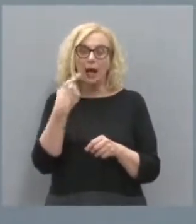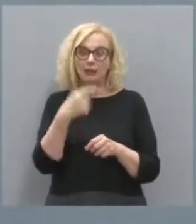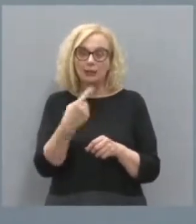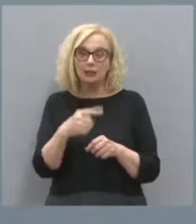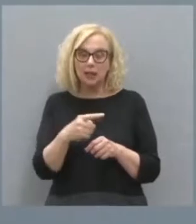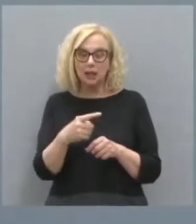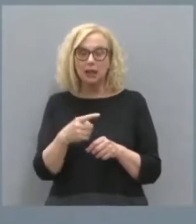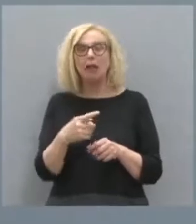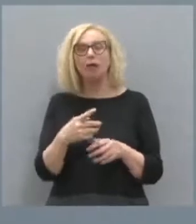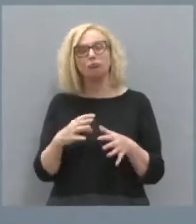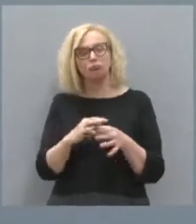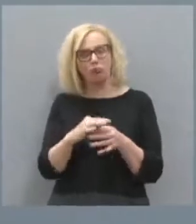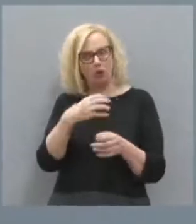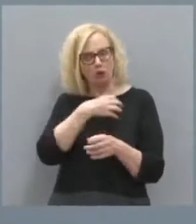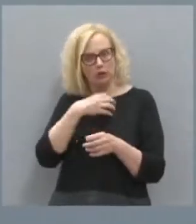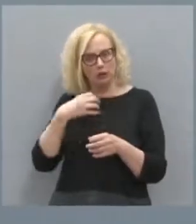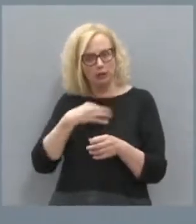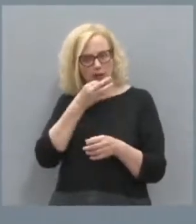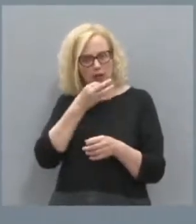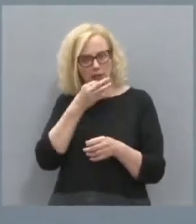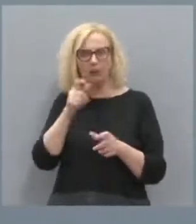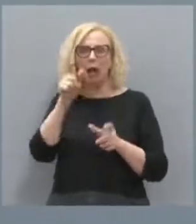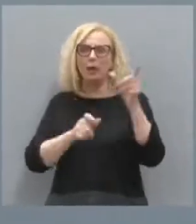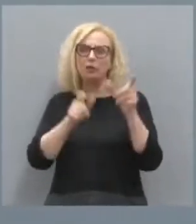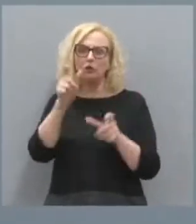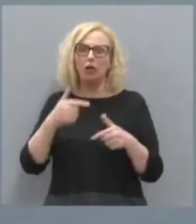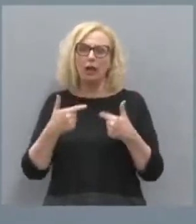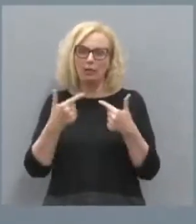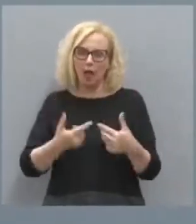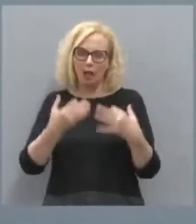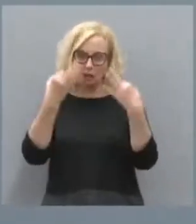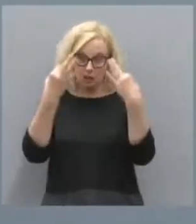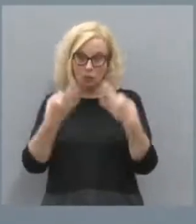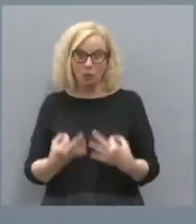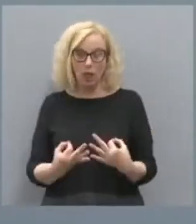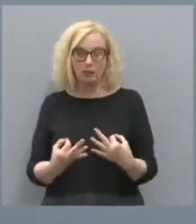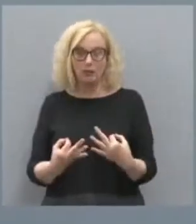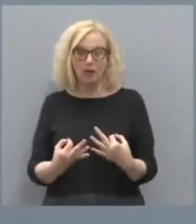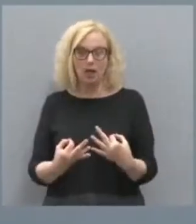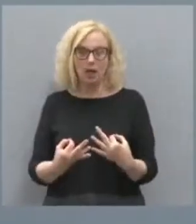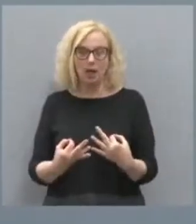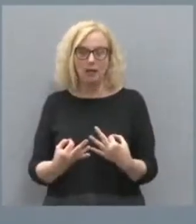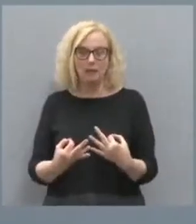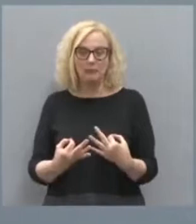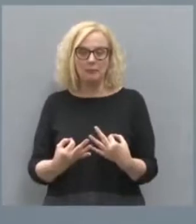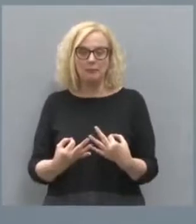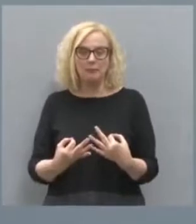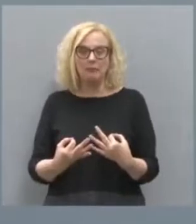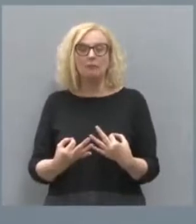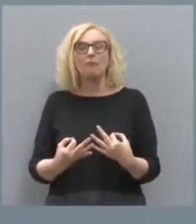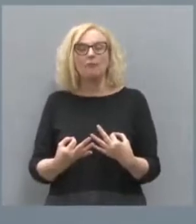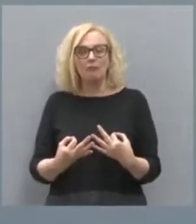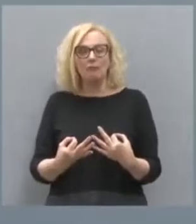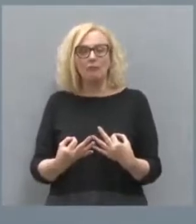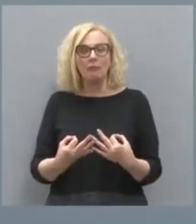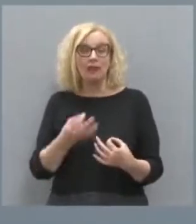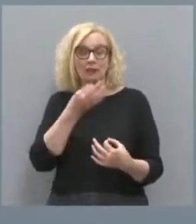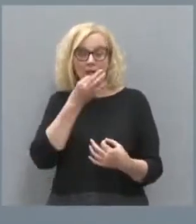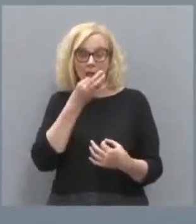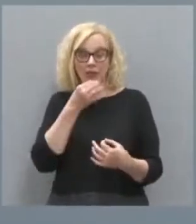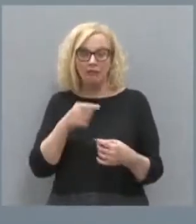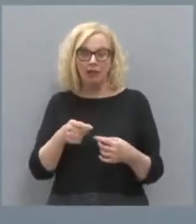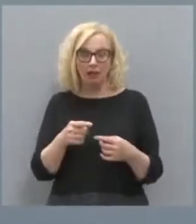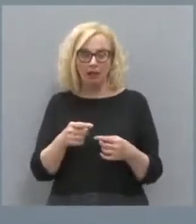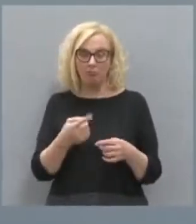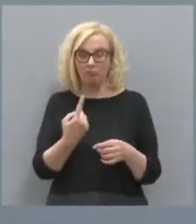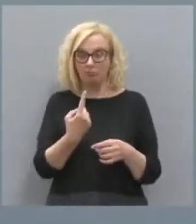dire mettere in sicurezza la popolazione trentina e quindi possiamo da una parte velocizzare tutto